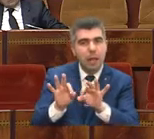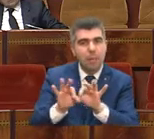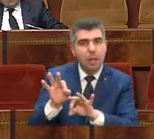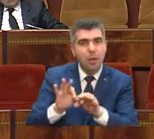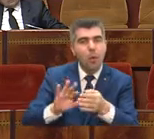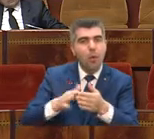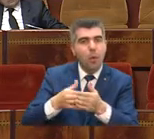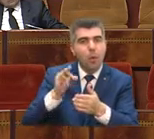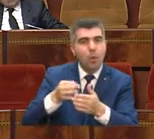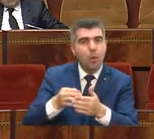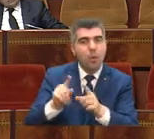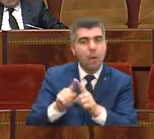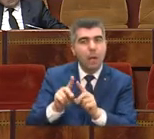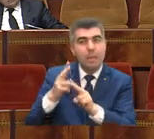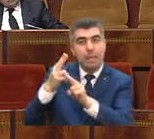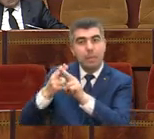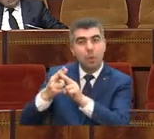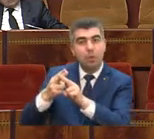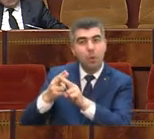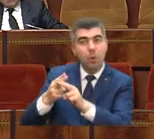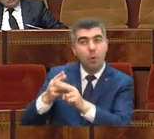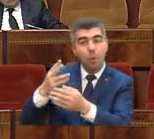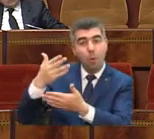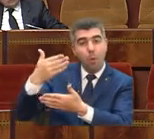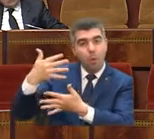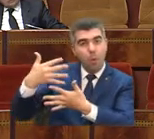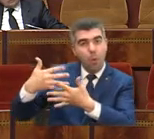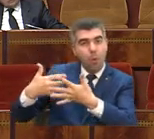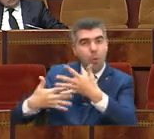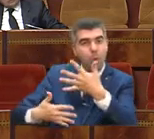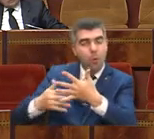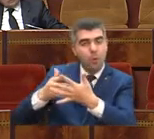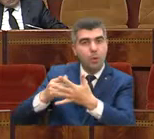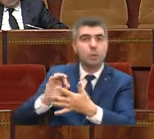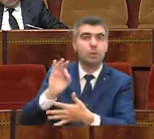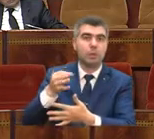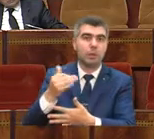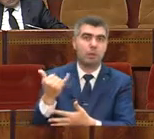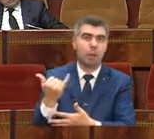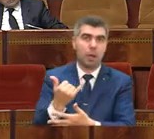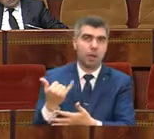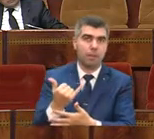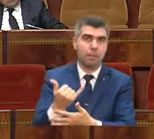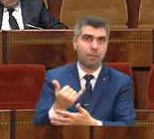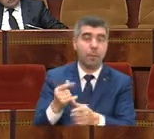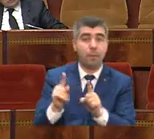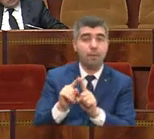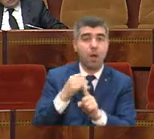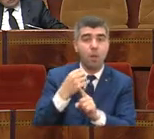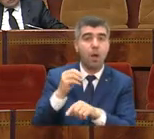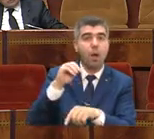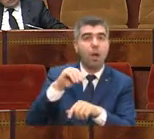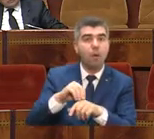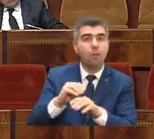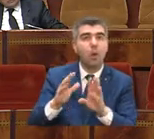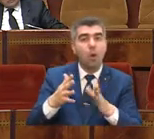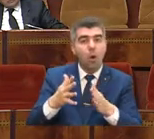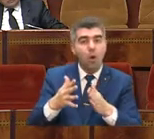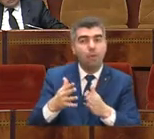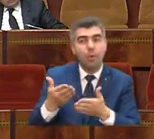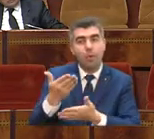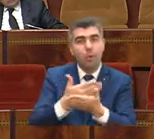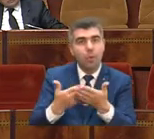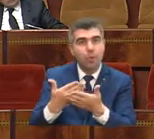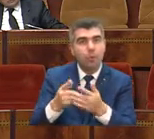ضمان صحه المعلومات اللي غيتم وضعها في السجل. كذلك كنبلغكم التخوف ديالنا من ان يعني يكون ان